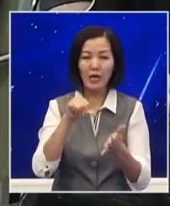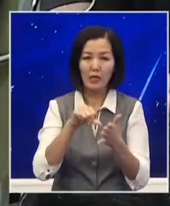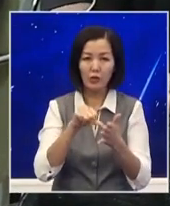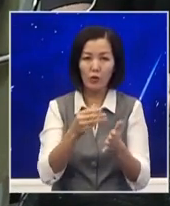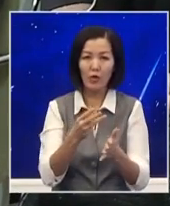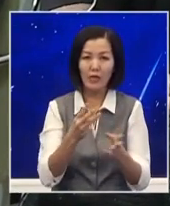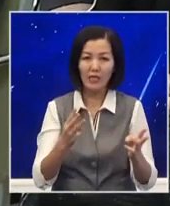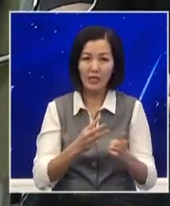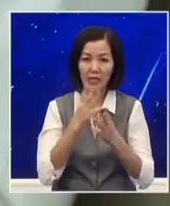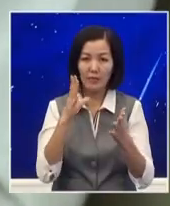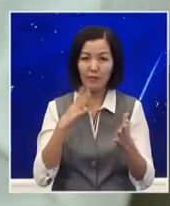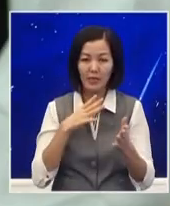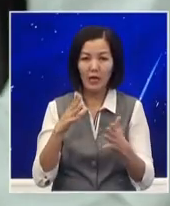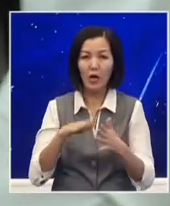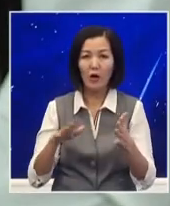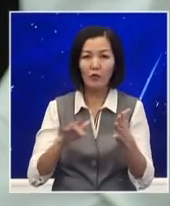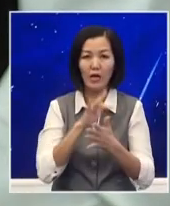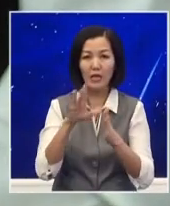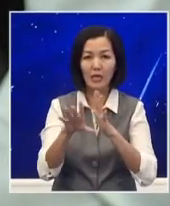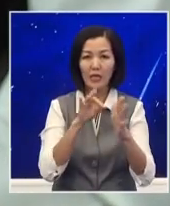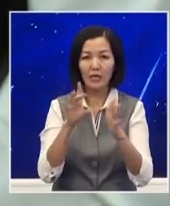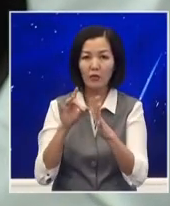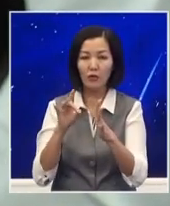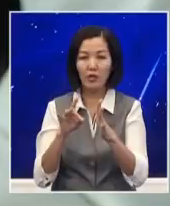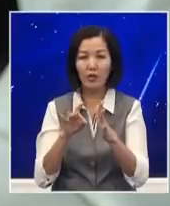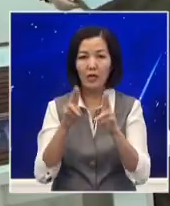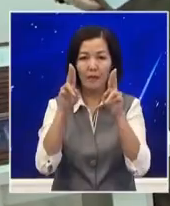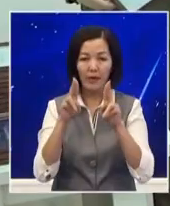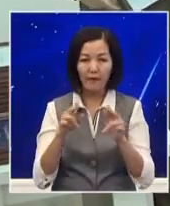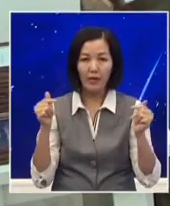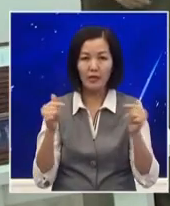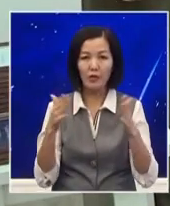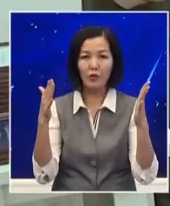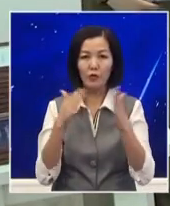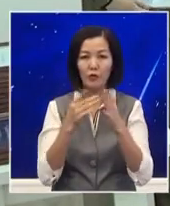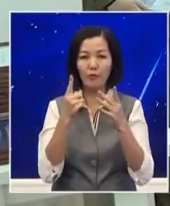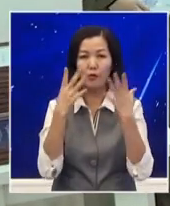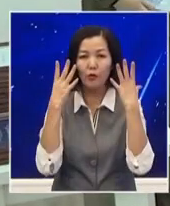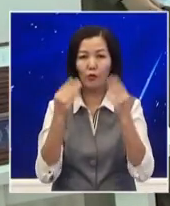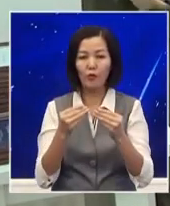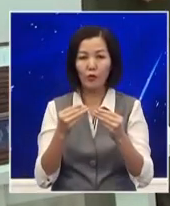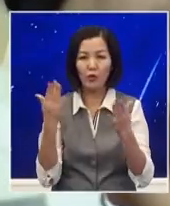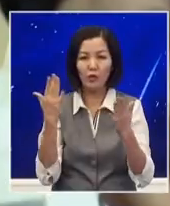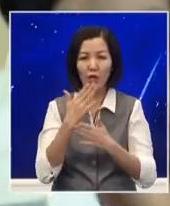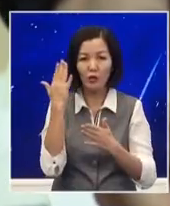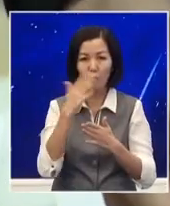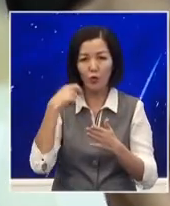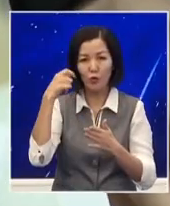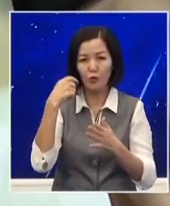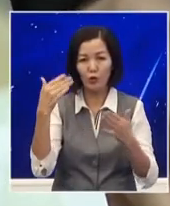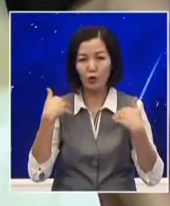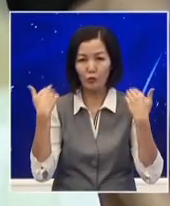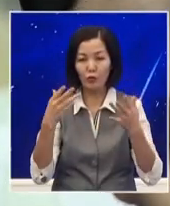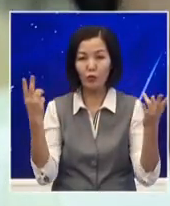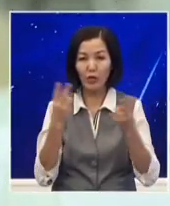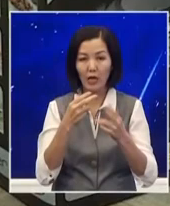ниет білдіріпті. Аудан қалалық іріктеуден өткендері талапқа сәйкес үйдегі бір күндік өмірлерін шағын ролик арқылы көрсетулері